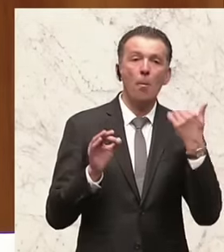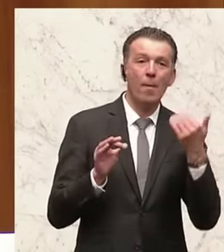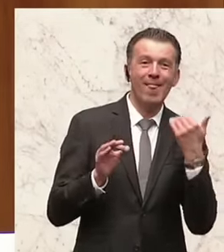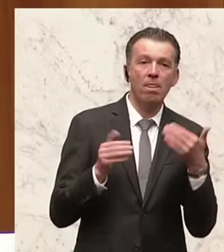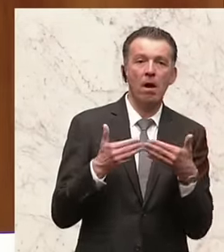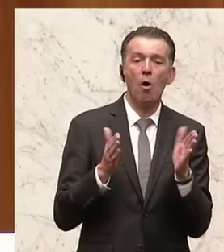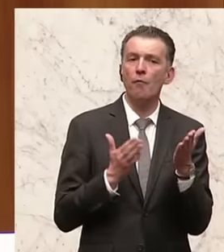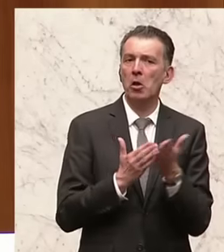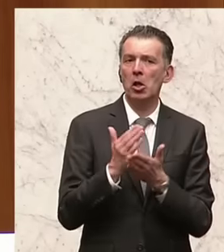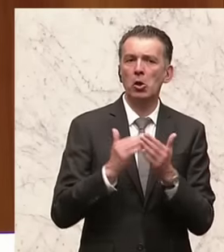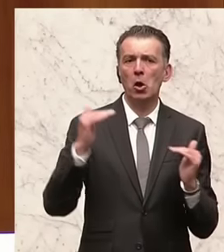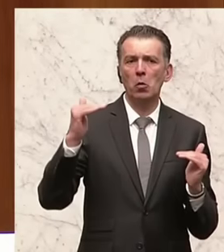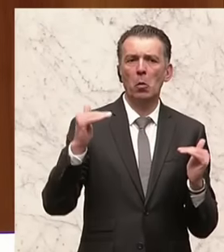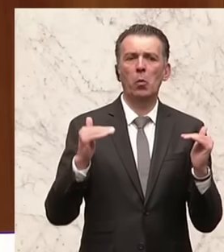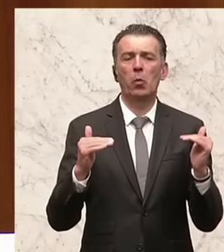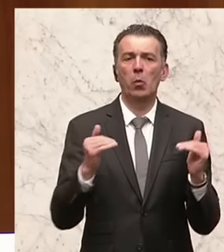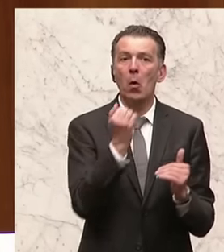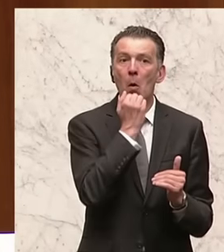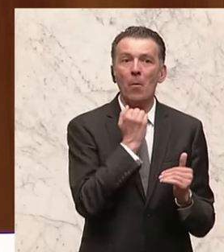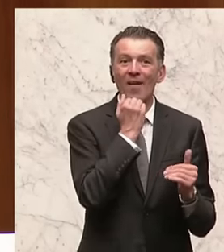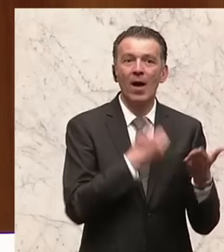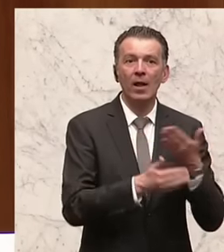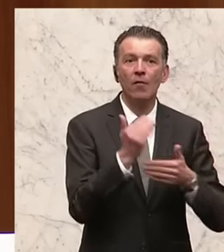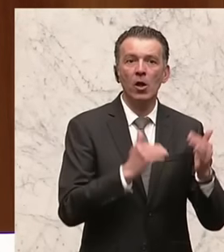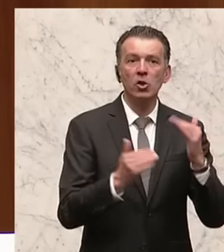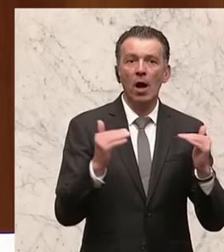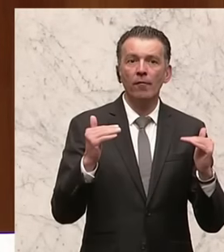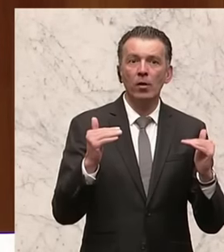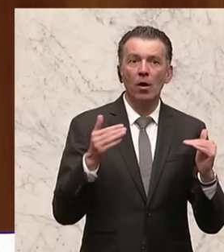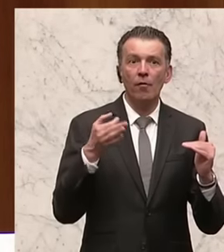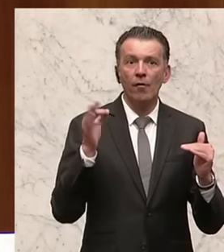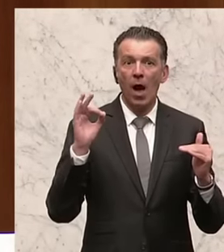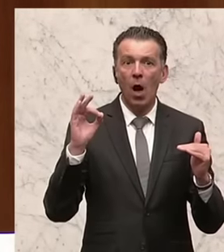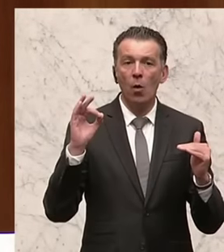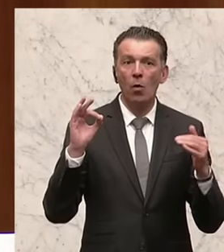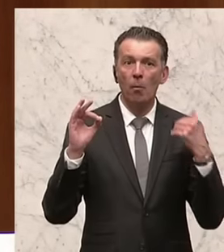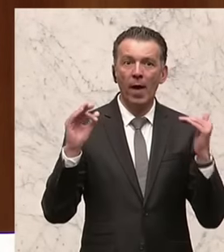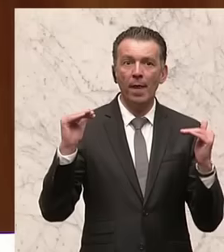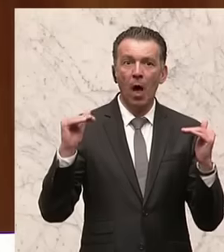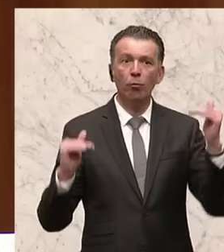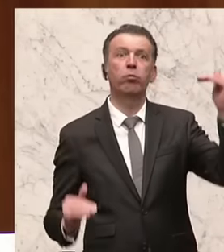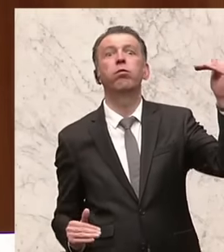im öffentlichen Dienst weitaus geringer als in der Privatwirtschaft. Hier zeigt sich, dass die